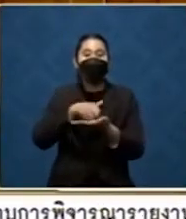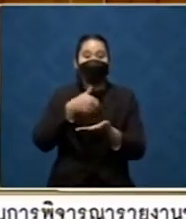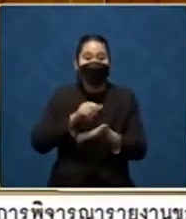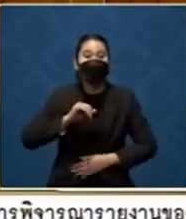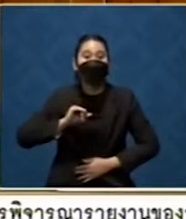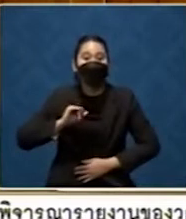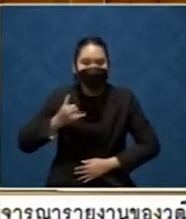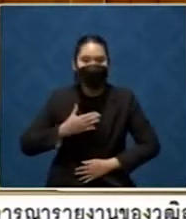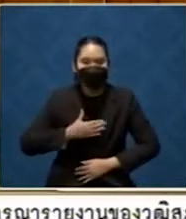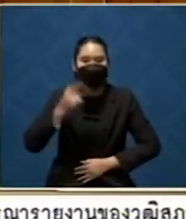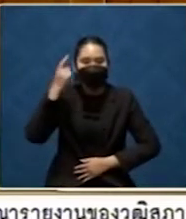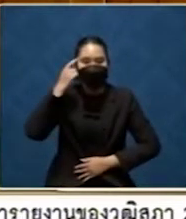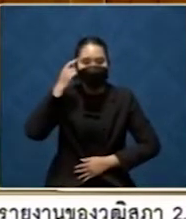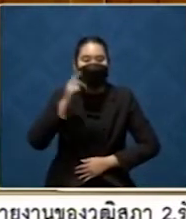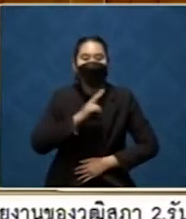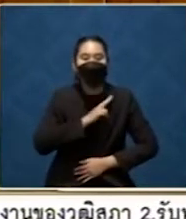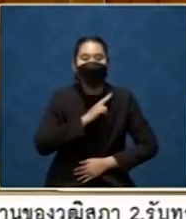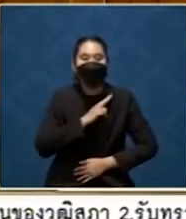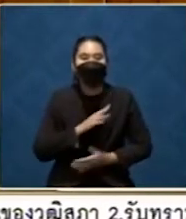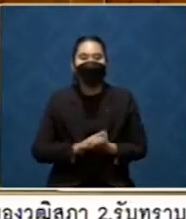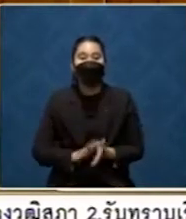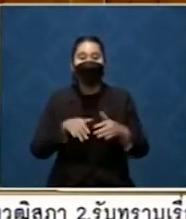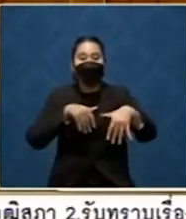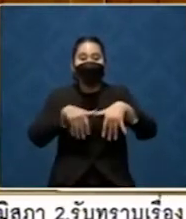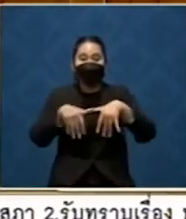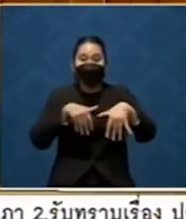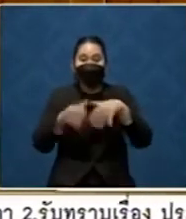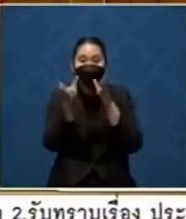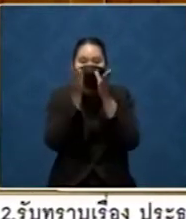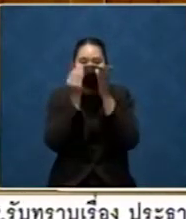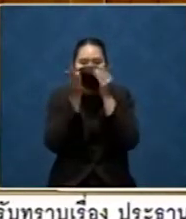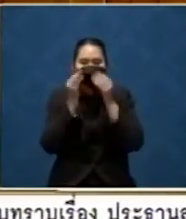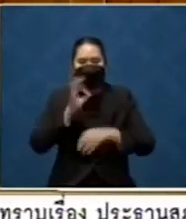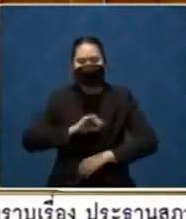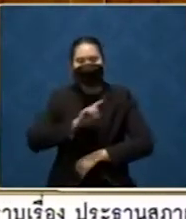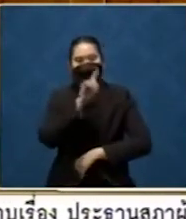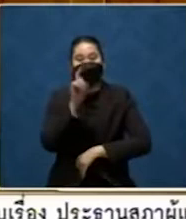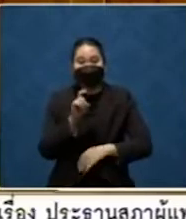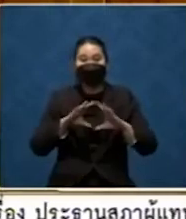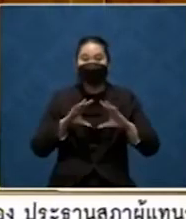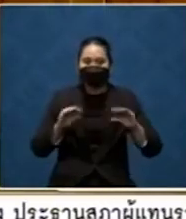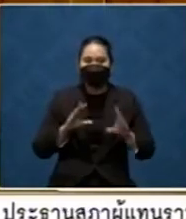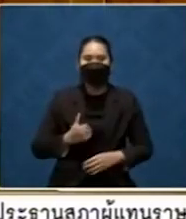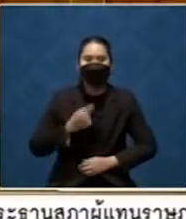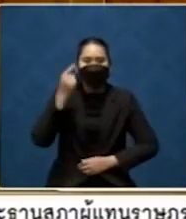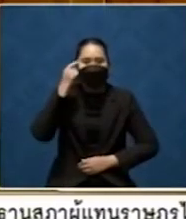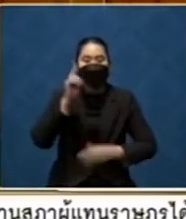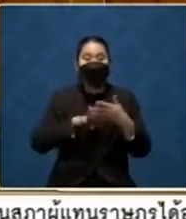ป็นความคิดของผมส่วนตัวถ้าท่านเพื่อให้ประชาชนได้หายคลางใจว่าเราอาจจะกำหนดให้เข้มงวดกว่